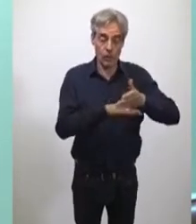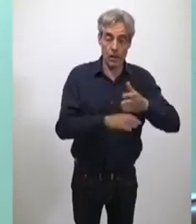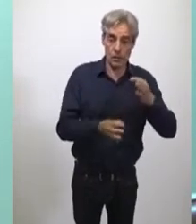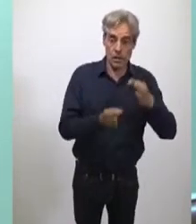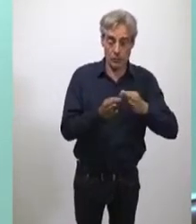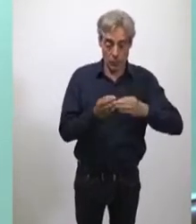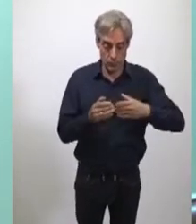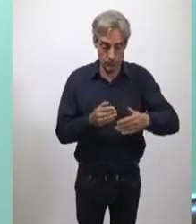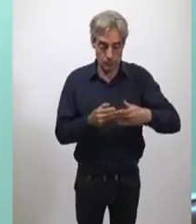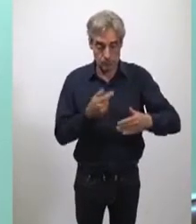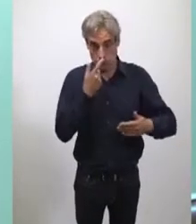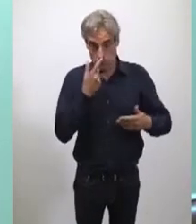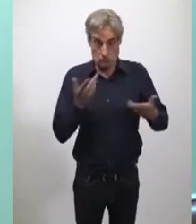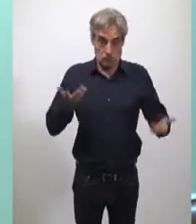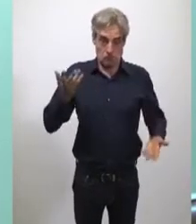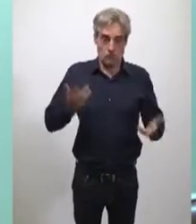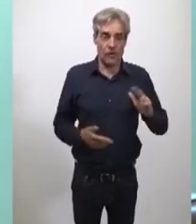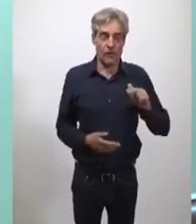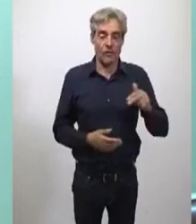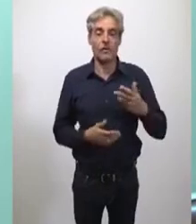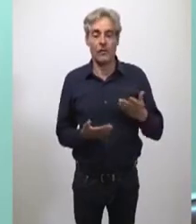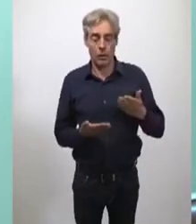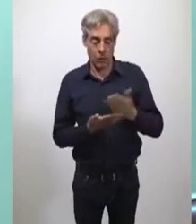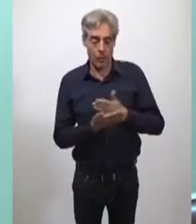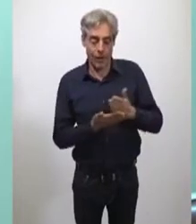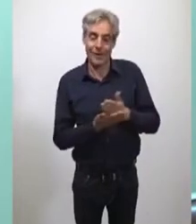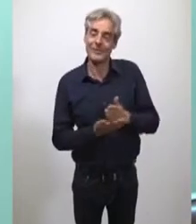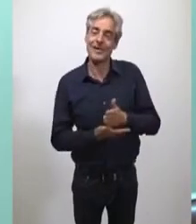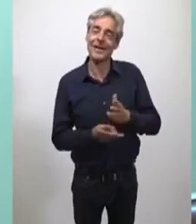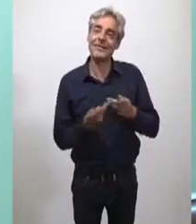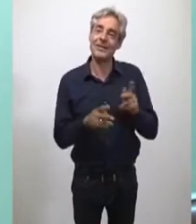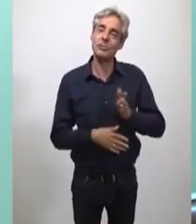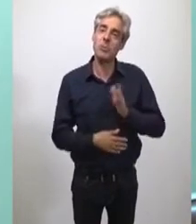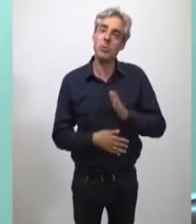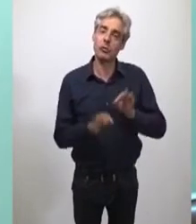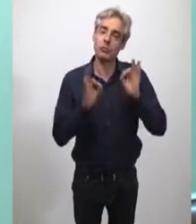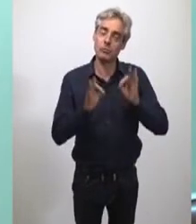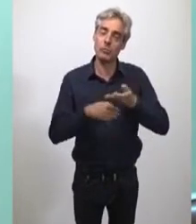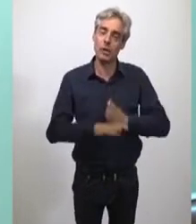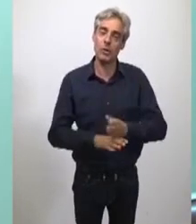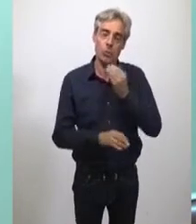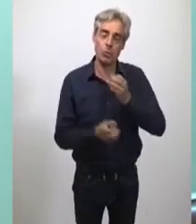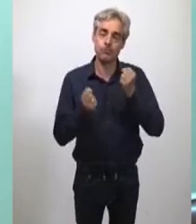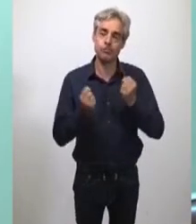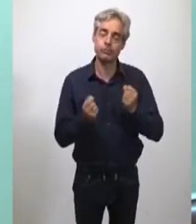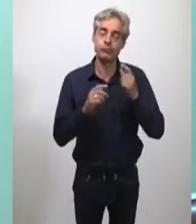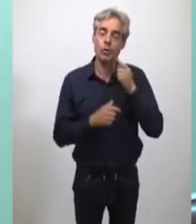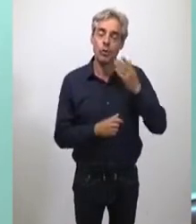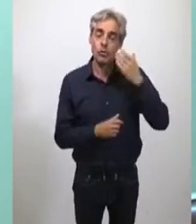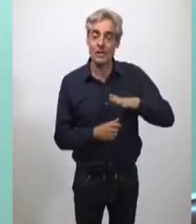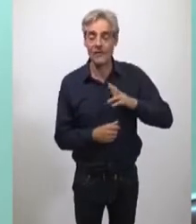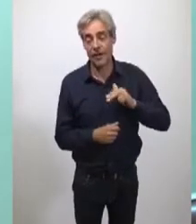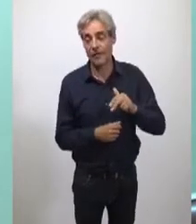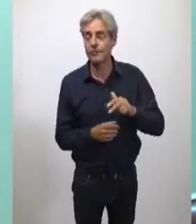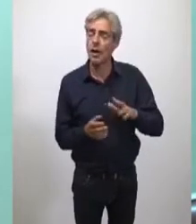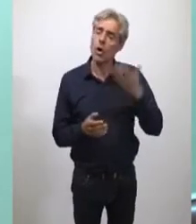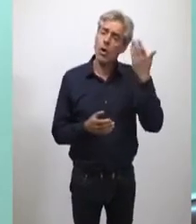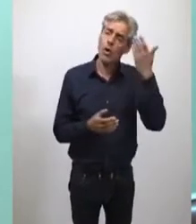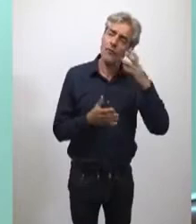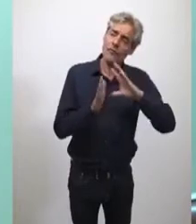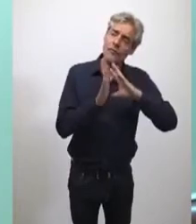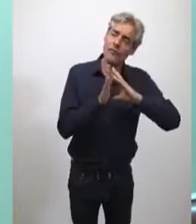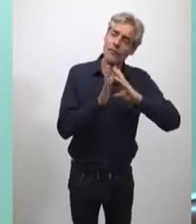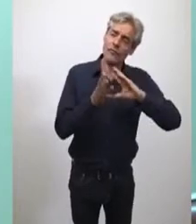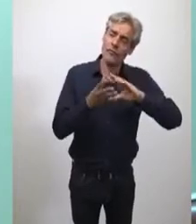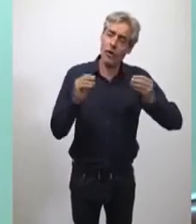Je pense que nous sommes actuellement en train de travailler à la ville de Bordeaux pour être fin prêt. On sait qu'elle sera sans doute différente des précédentes